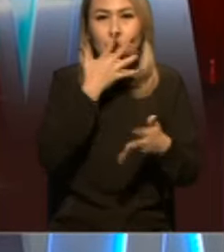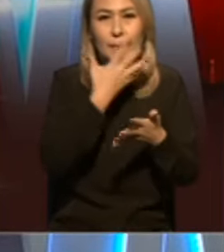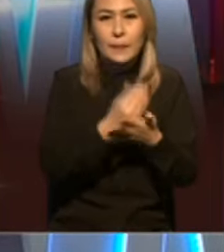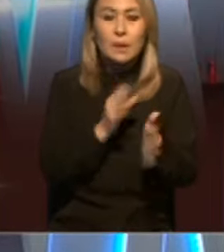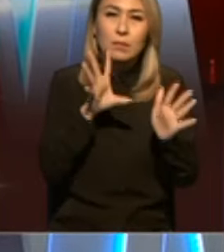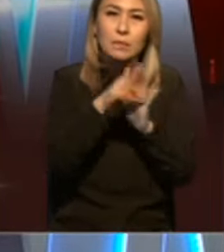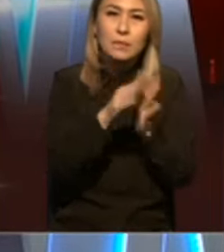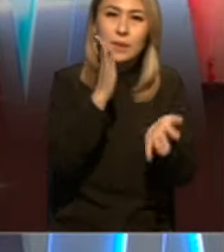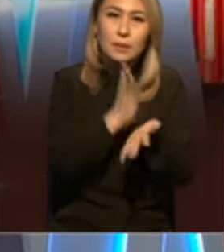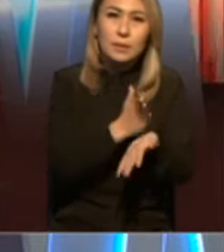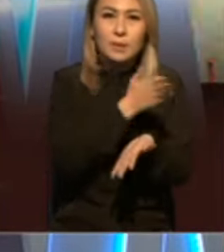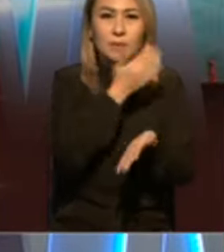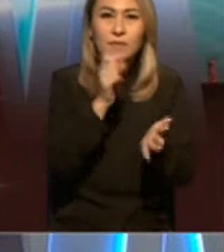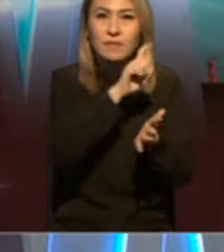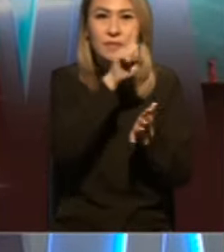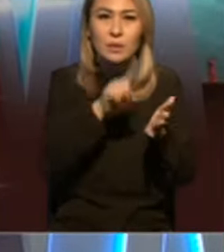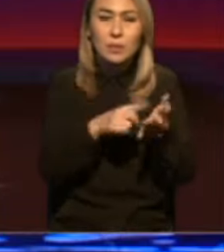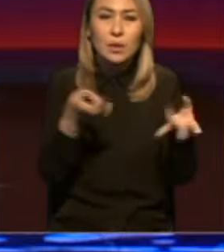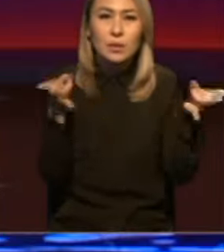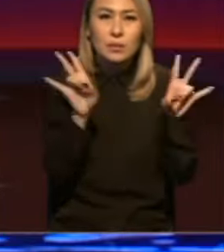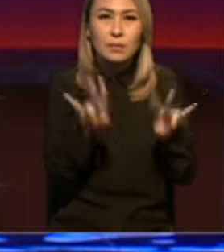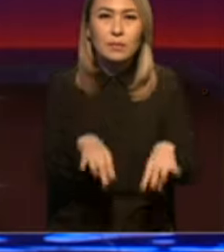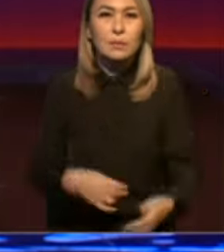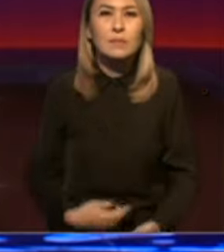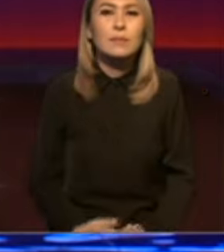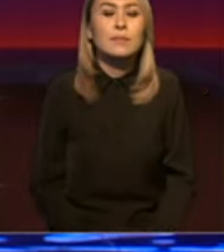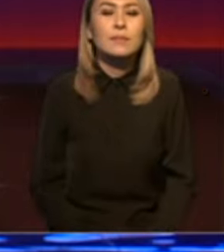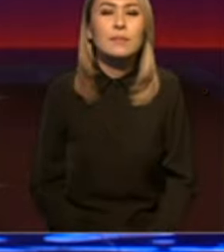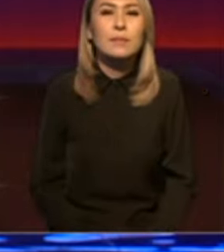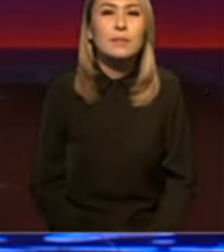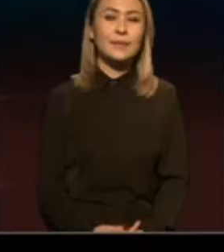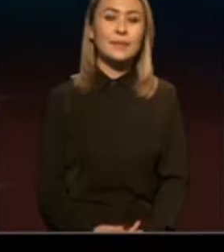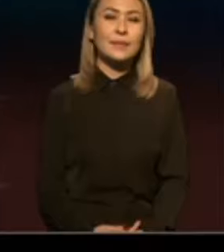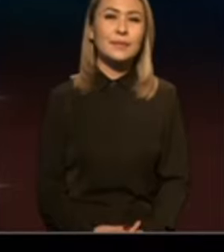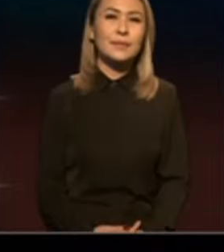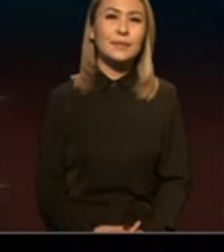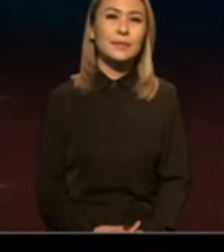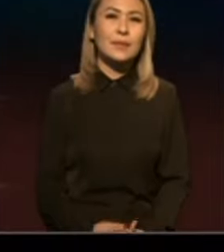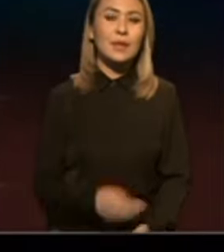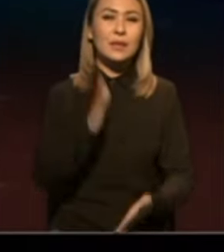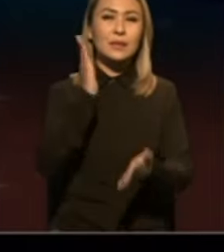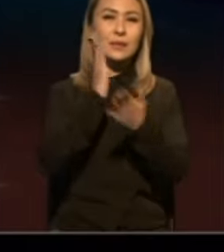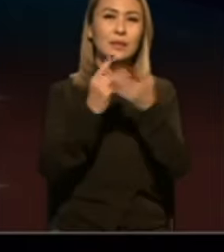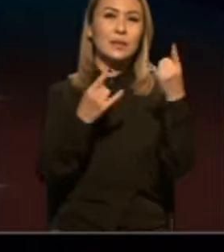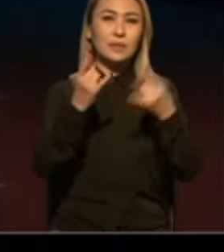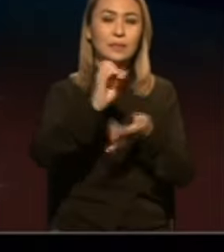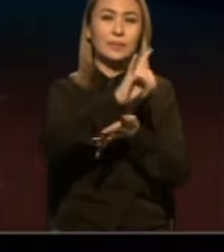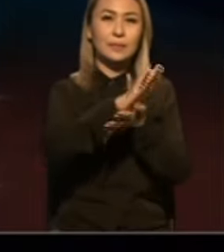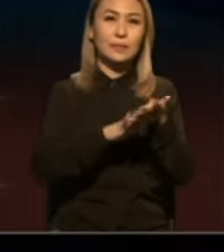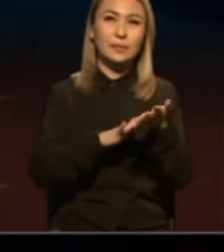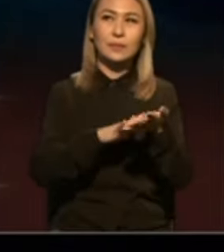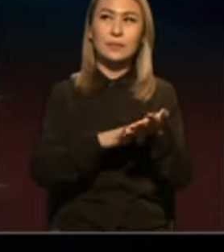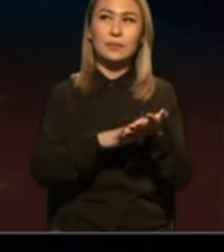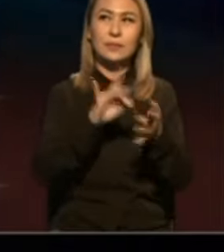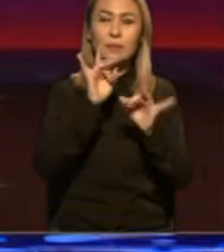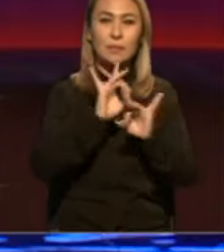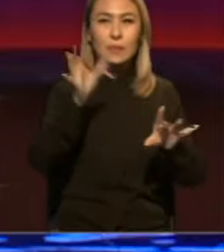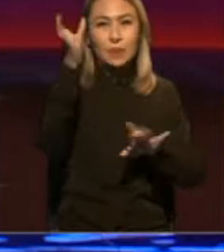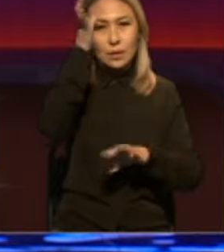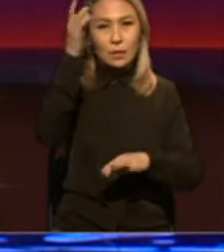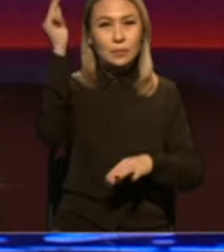енгізе алып жатырмыз ба деген сұрақ туады. Үзілістен кейін жауап берейік. Тікелей эфирдеміз, әрі қарай жалғастырсақ, Әйгерім ханым жаңағы ғылым